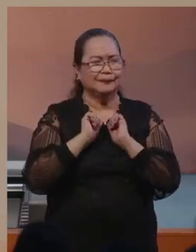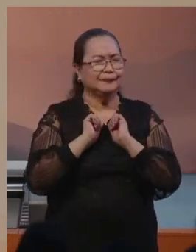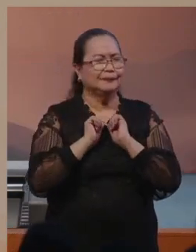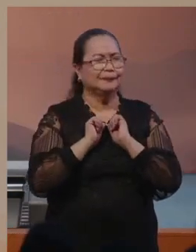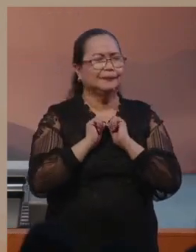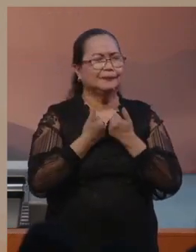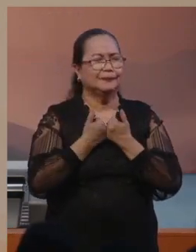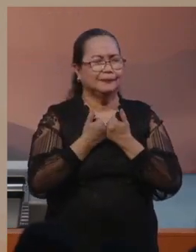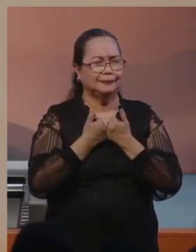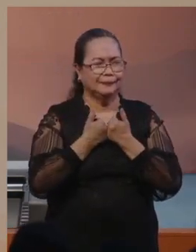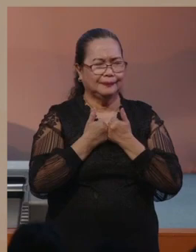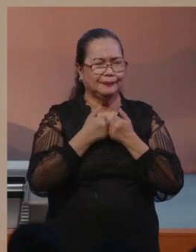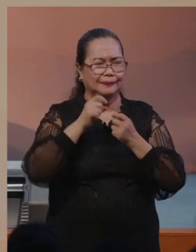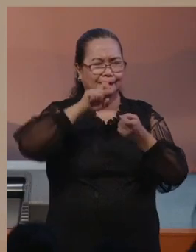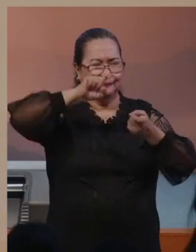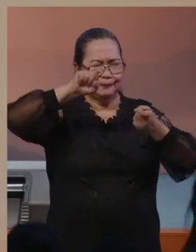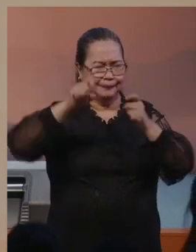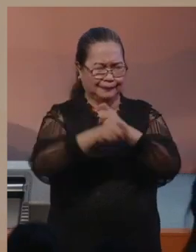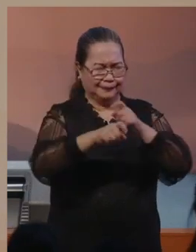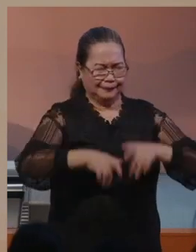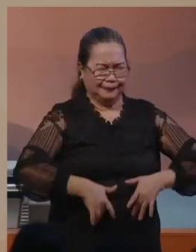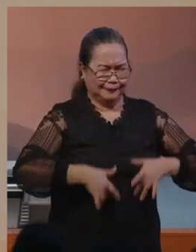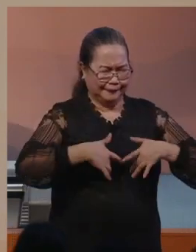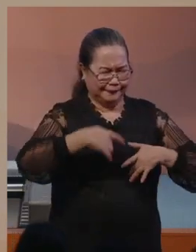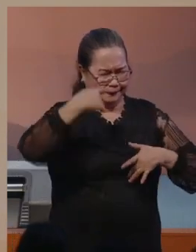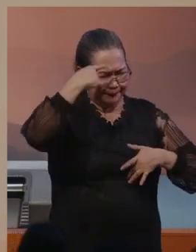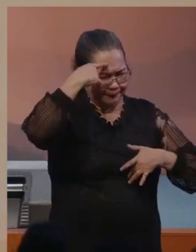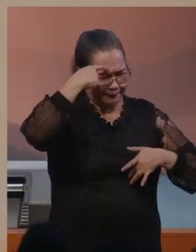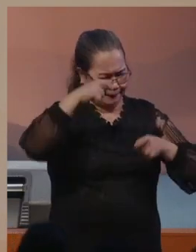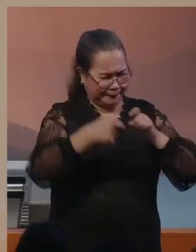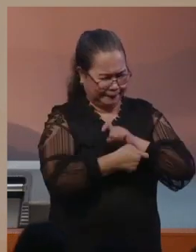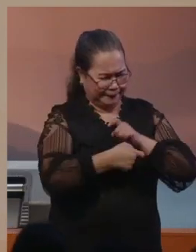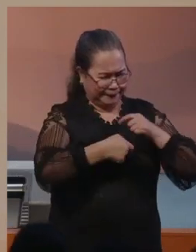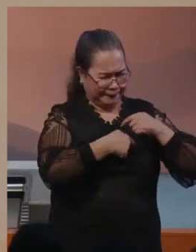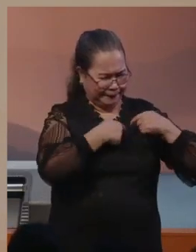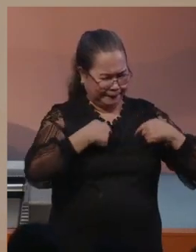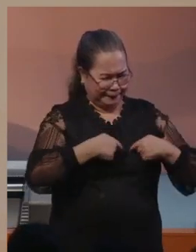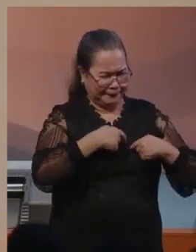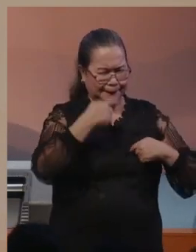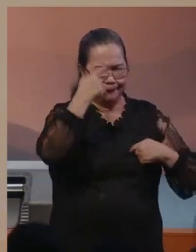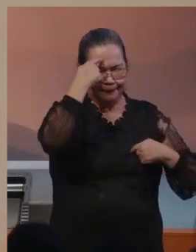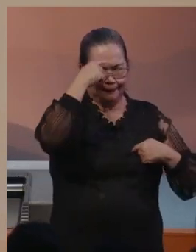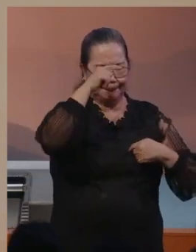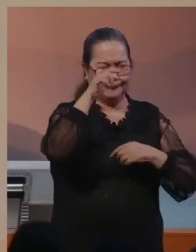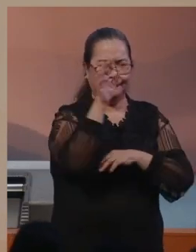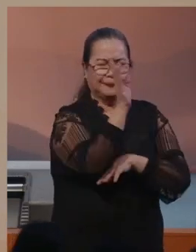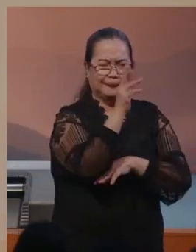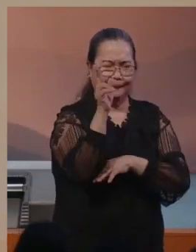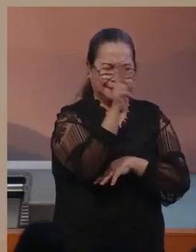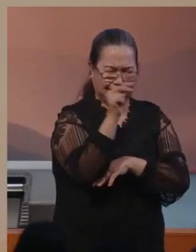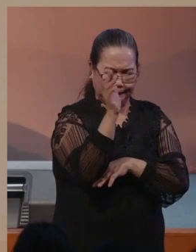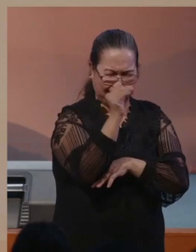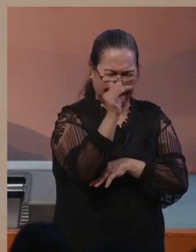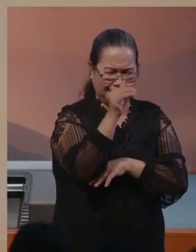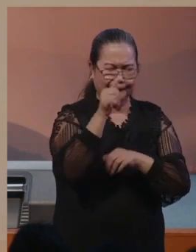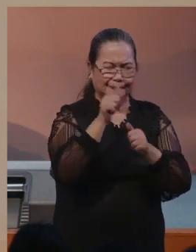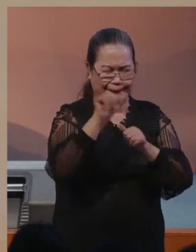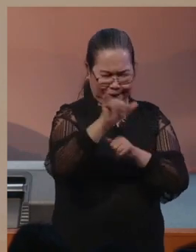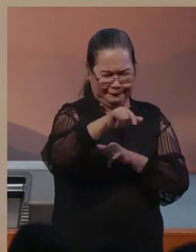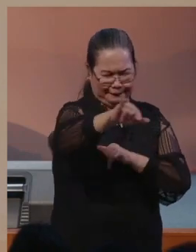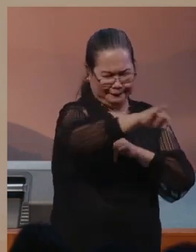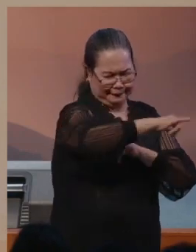po binago ang kaisipan at puso ni Rahab, ganon din po binago ninyo ang bawat isa sa